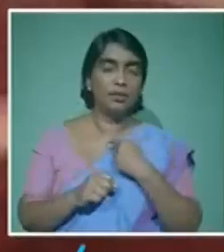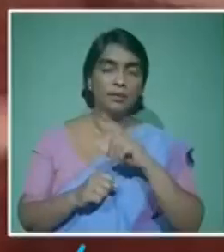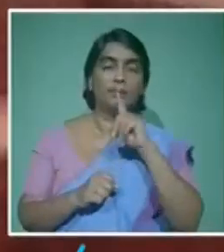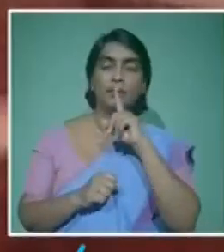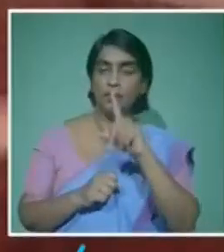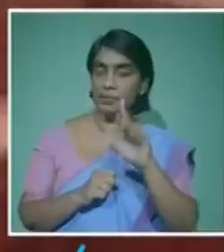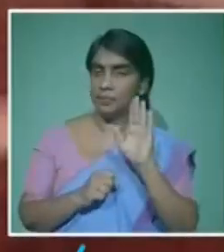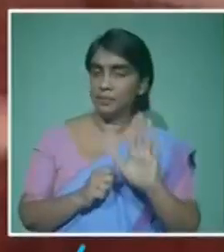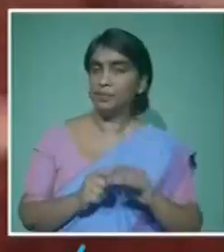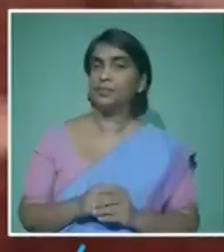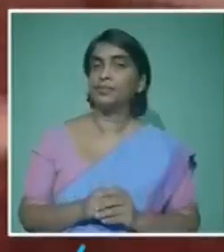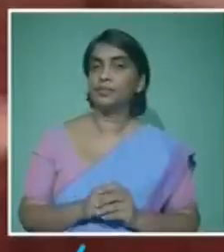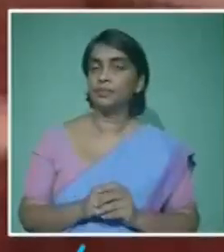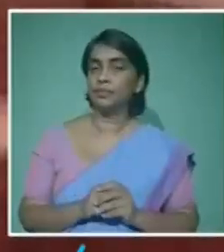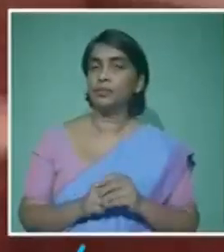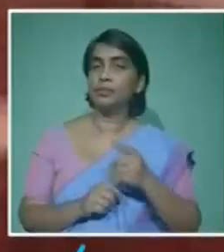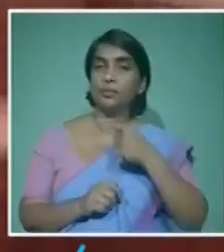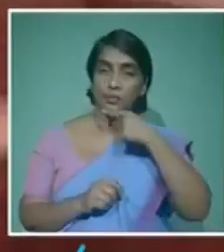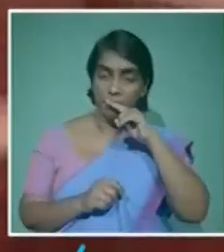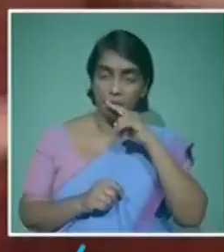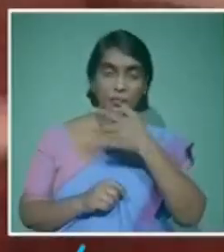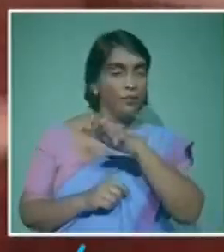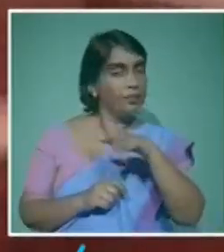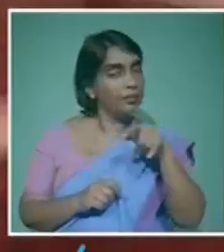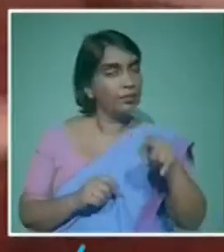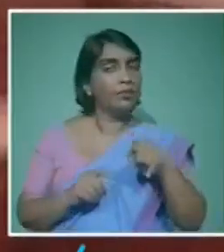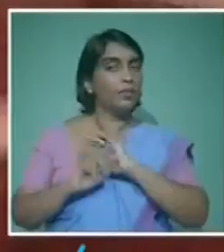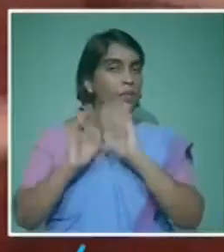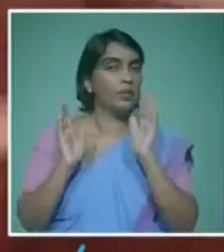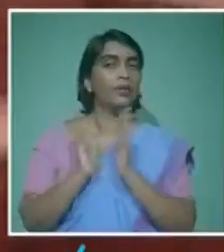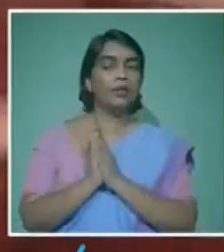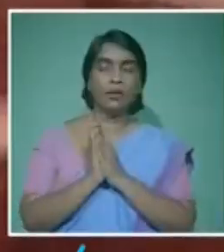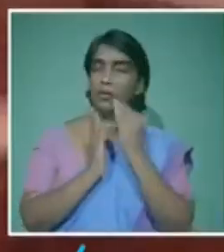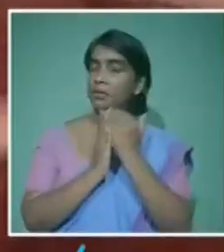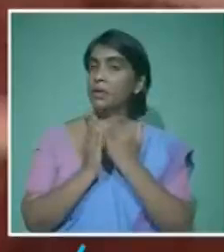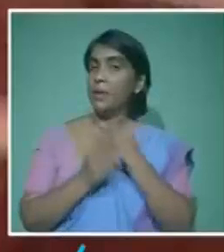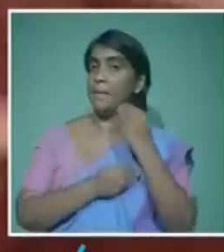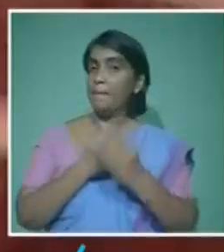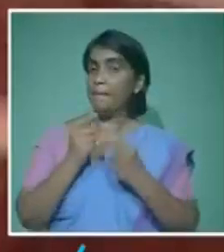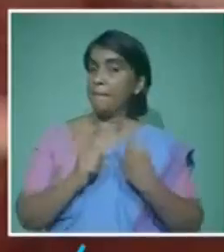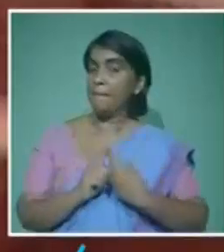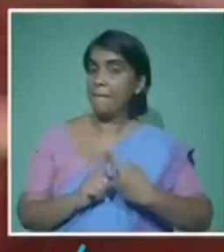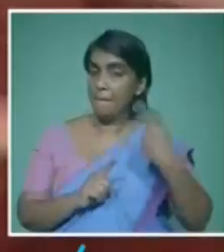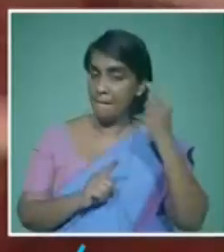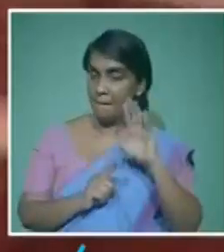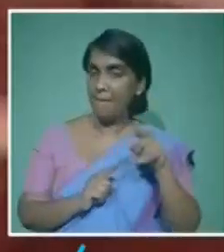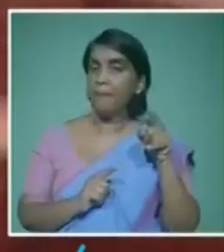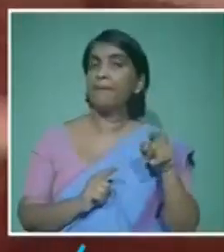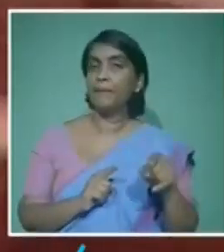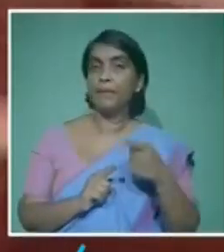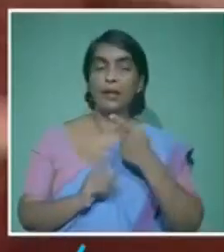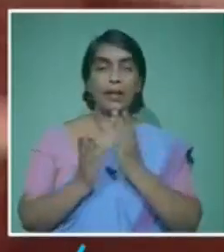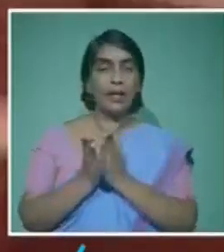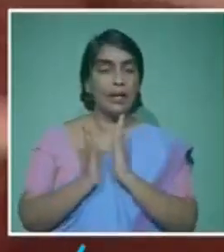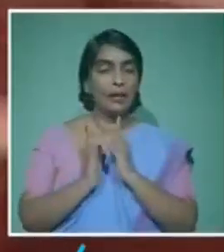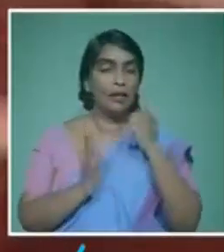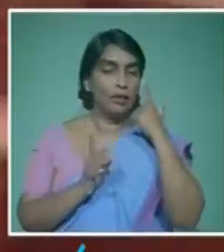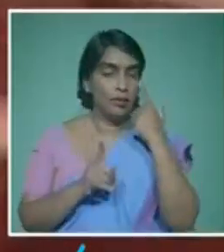உற்பத்திகளின் அபிவிருத்தி மேம்பாட்டு தொடர்பில் நாம் இந்தியா, இந்தோனேஷியா, பங்களாதேஷ், தாய்லாந்து, கொரியா, வியட்நாம் போன்ற